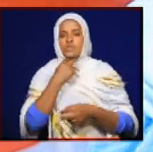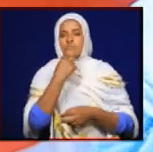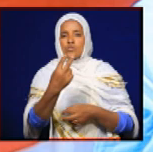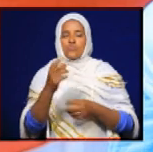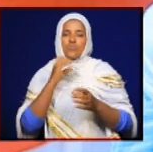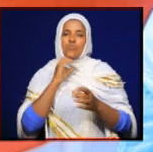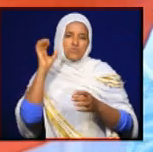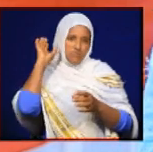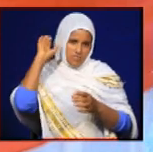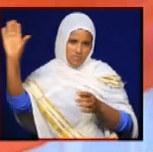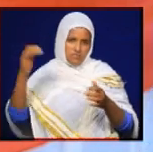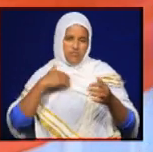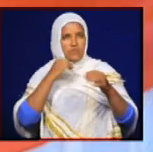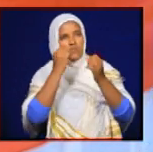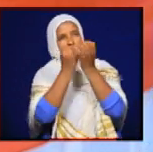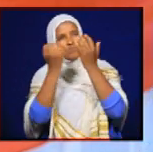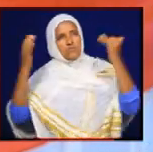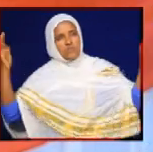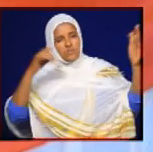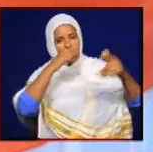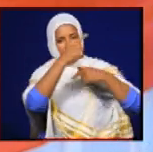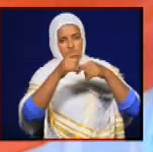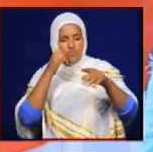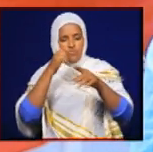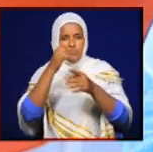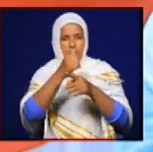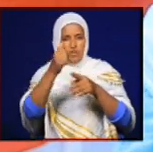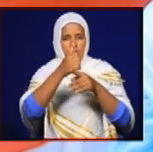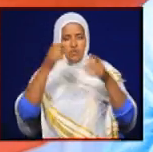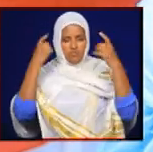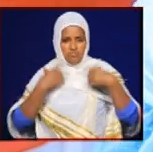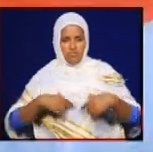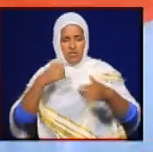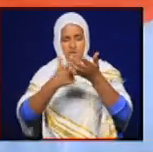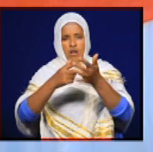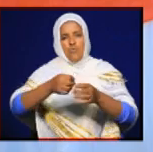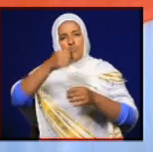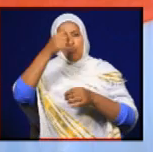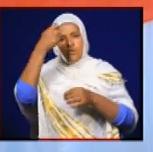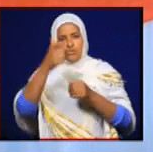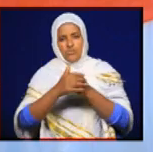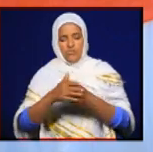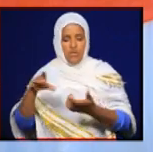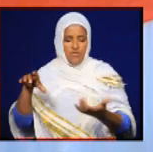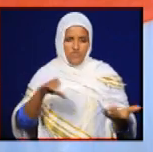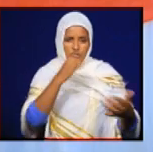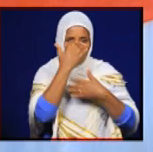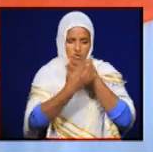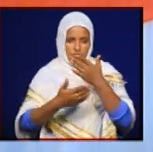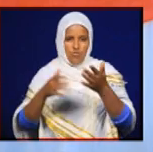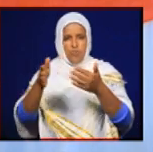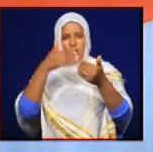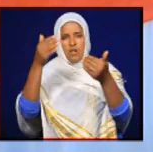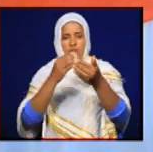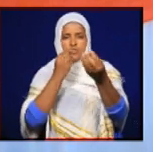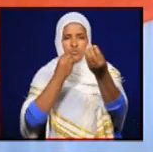የስቃይ ድምጸቱን ዋይታ ሰምቻለሁ ተቸንክረው ሲሄዱ ብረት አጥብቅ ያለው ያን ውዱን የፈሰሰ